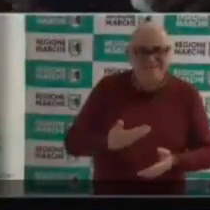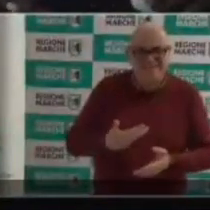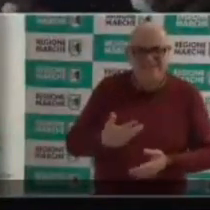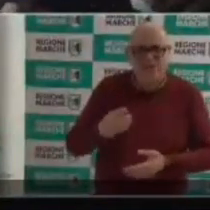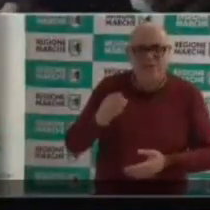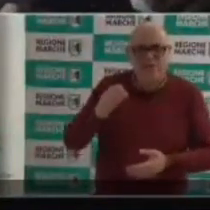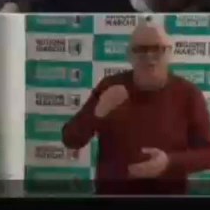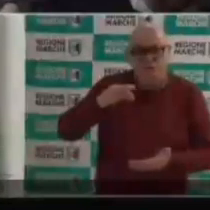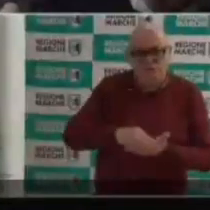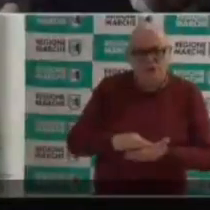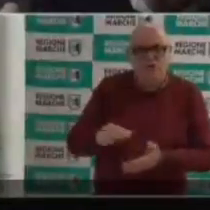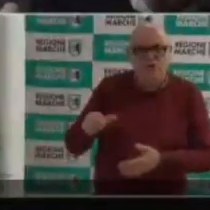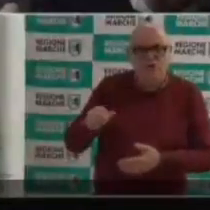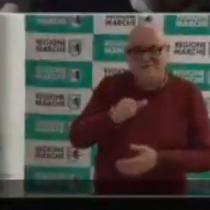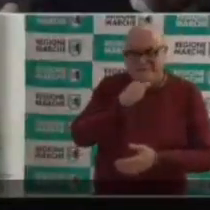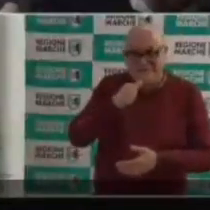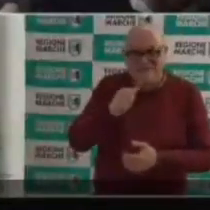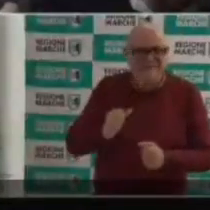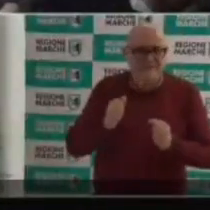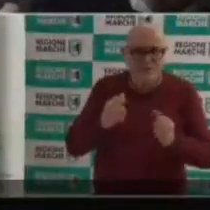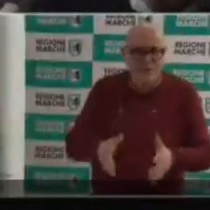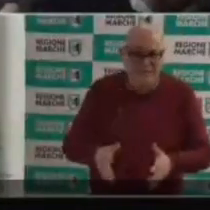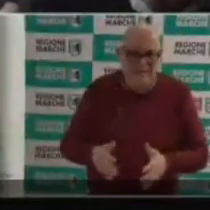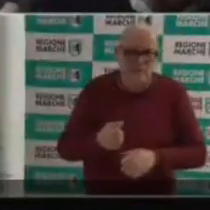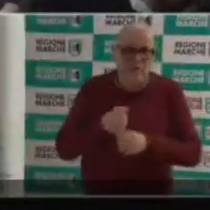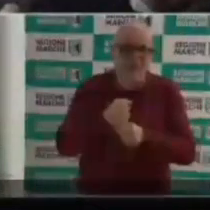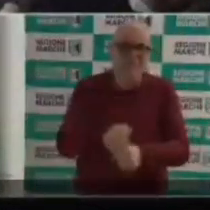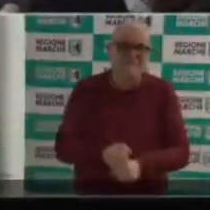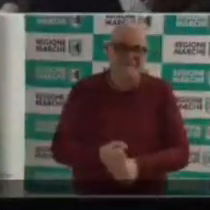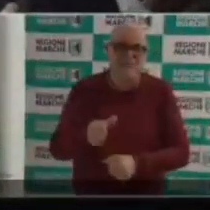qui da Simone Bucchi. Cedo la parola e ci dirà anche lui qualcosa.